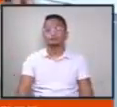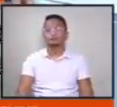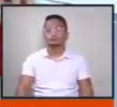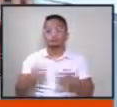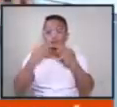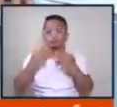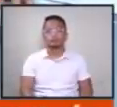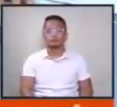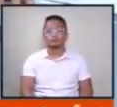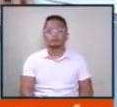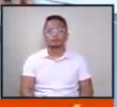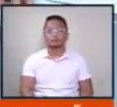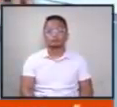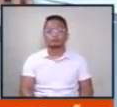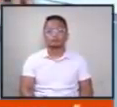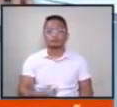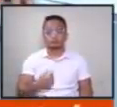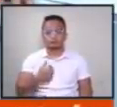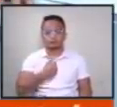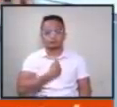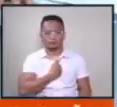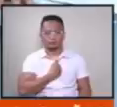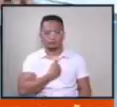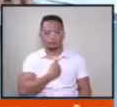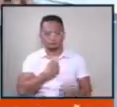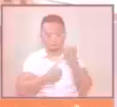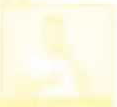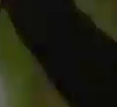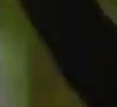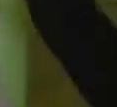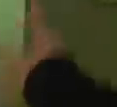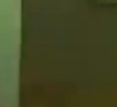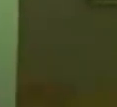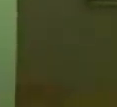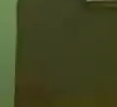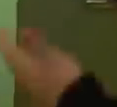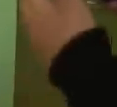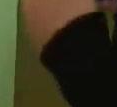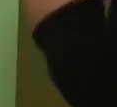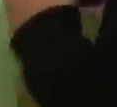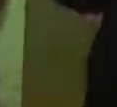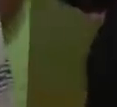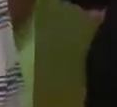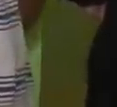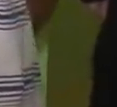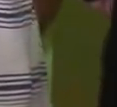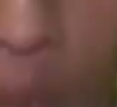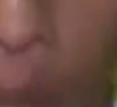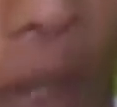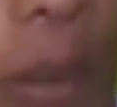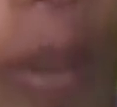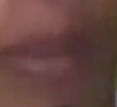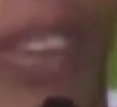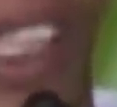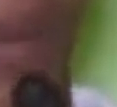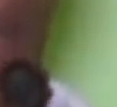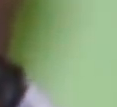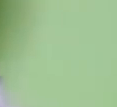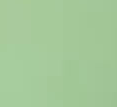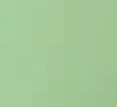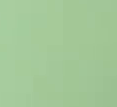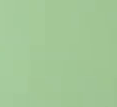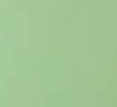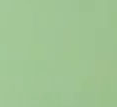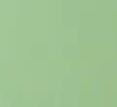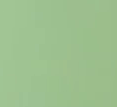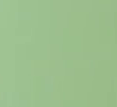Bukas. Bukas, sir. Kami nang bahala sa mga tutulian nyo. Salamat. Sir, meron pa po ba kayong ibang witness? Meron po, ma'am, yung dalawang